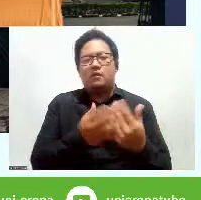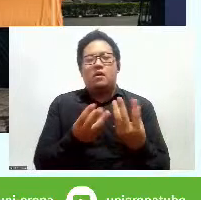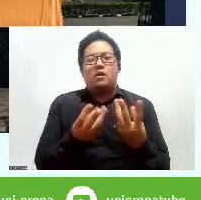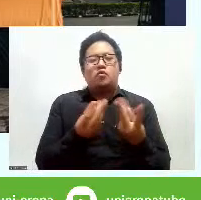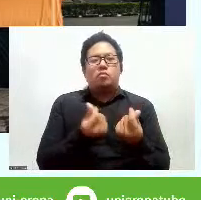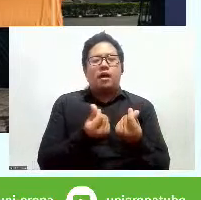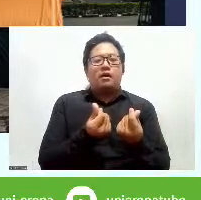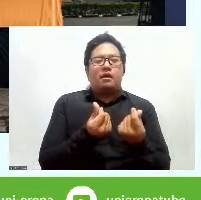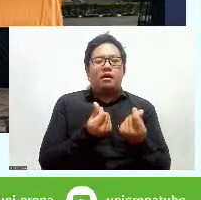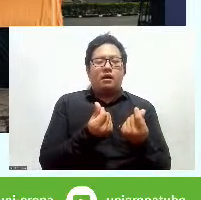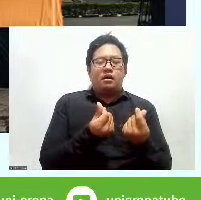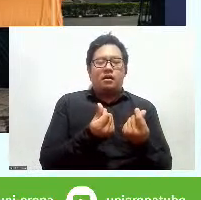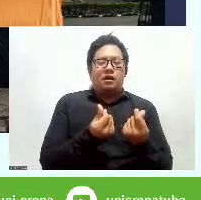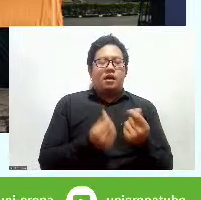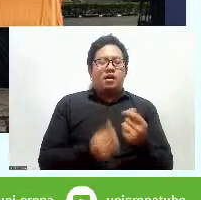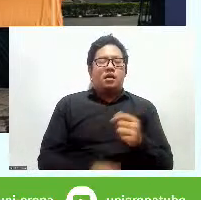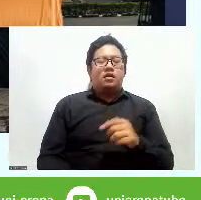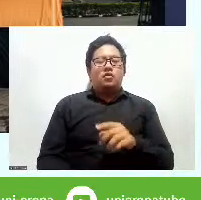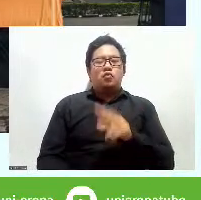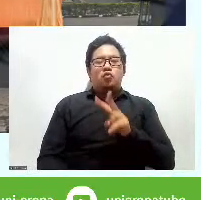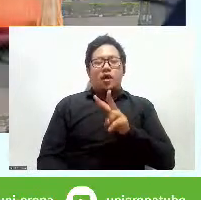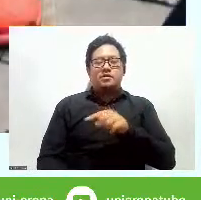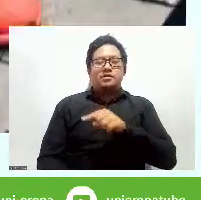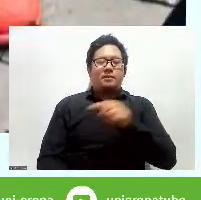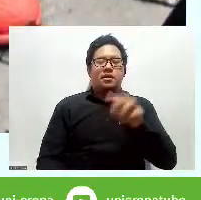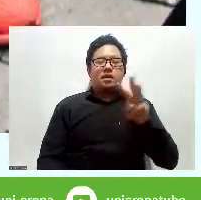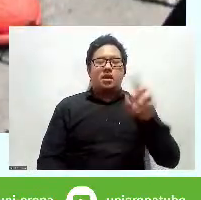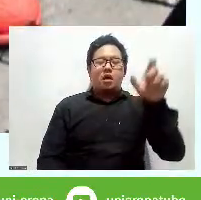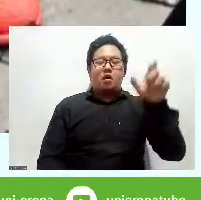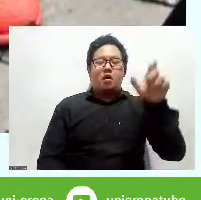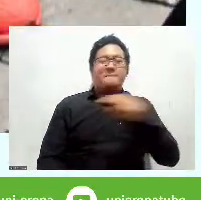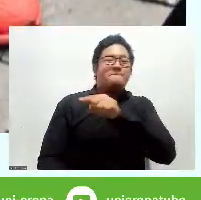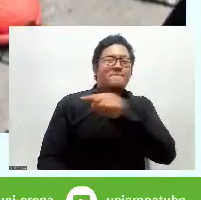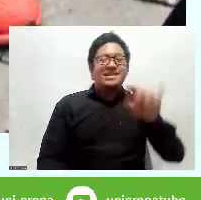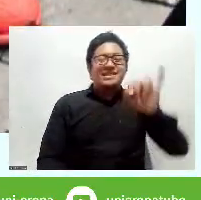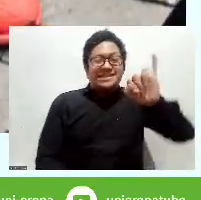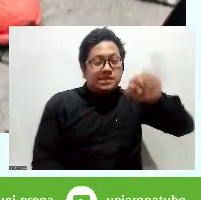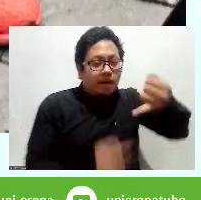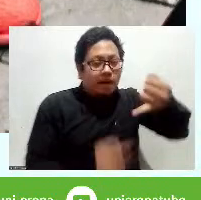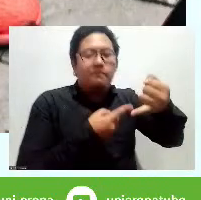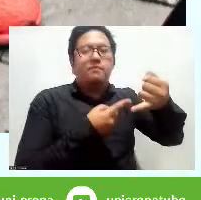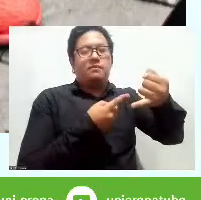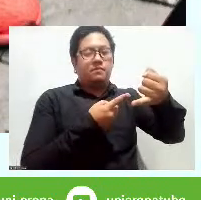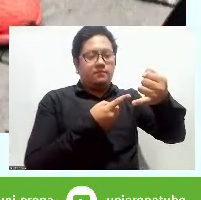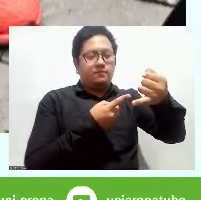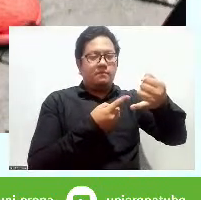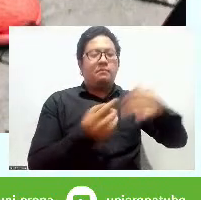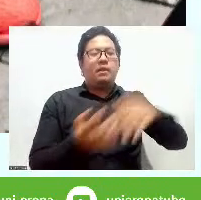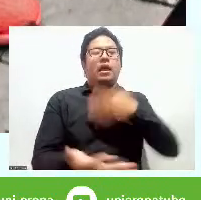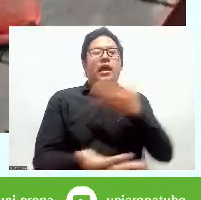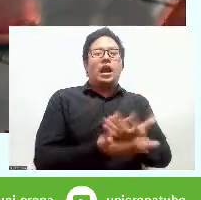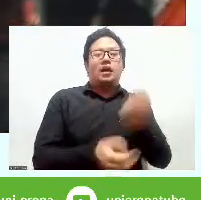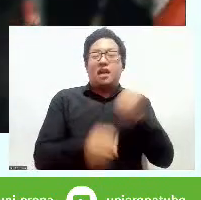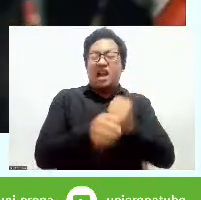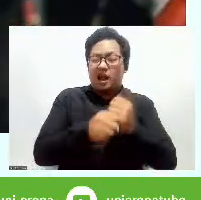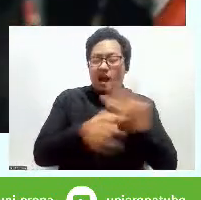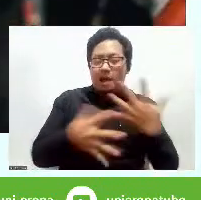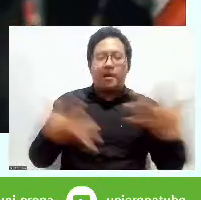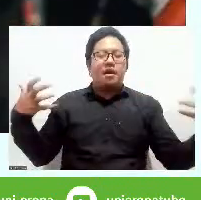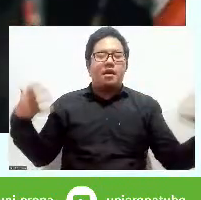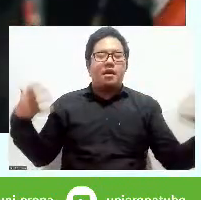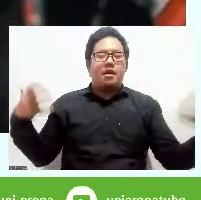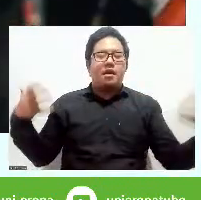orang perjam meninggal dunia karena Lakalantas di Jalan Raya 2-3 orang ya Akbar